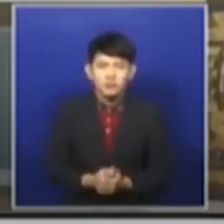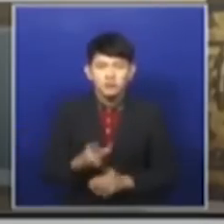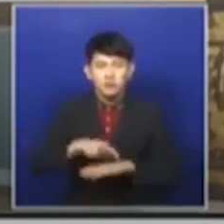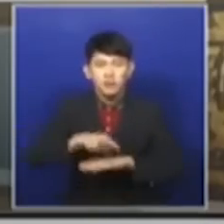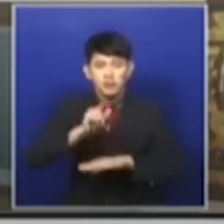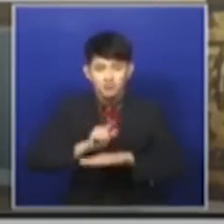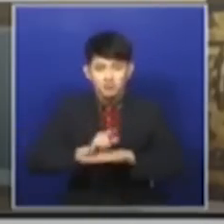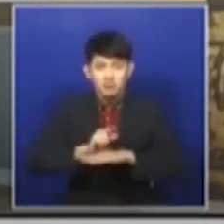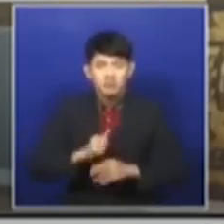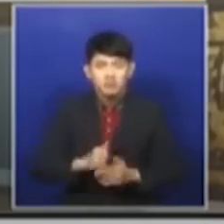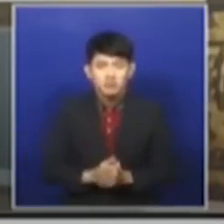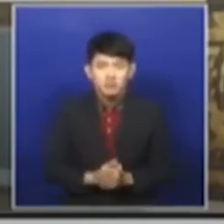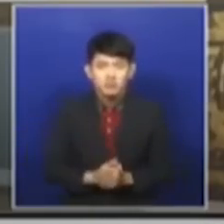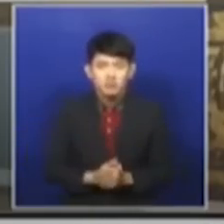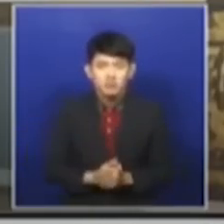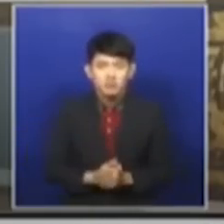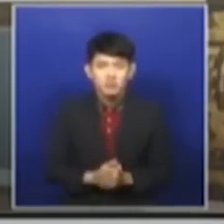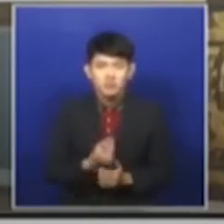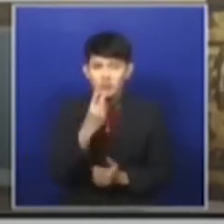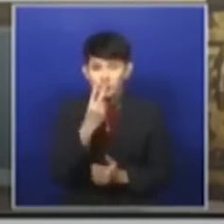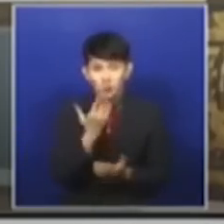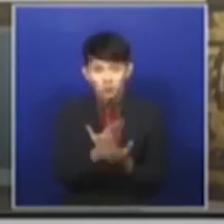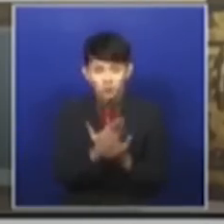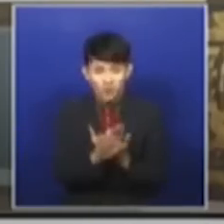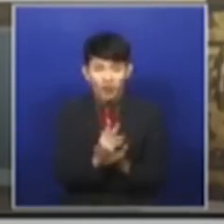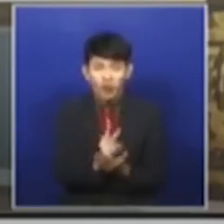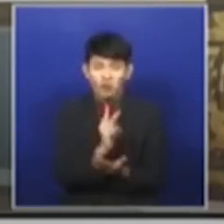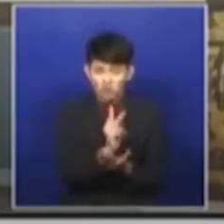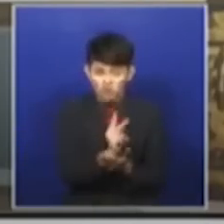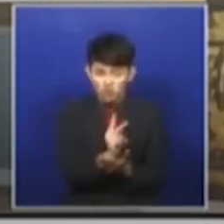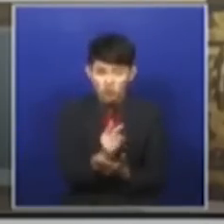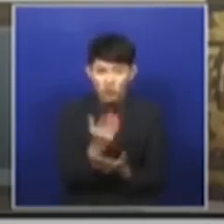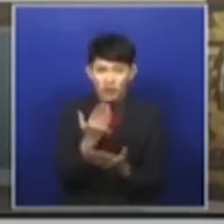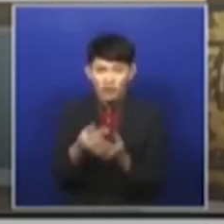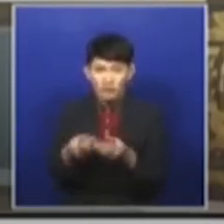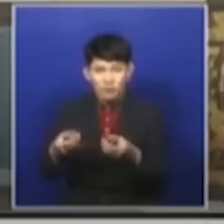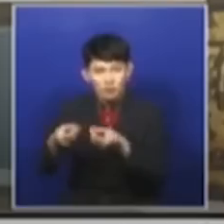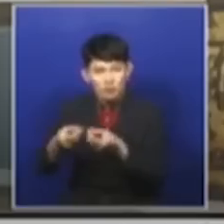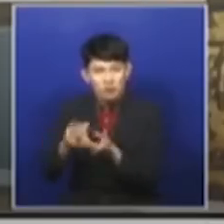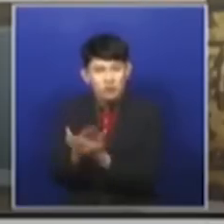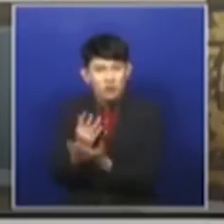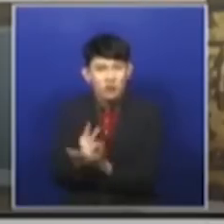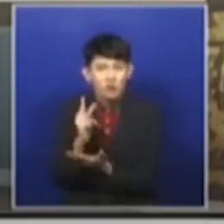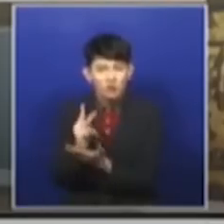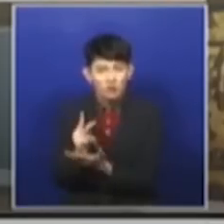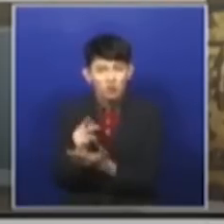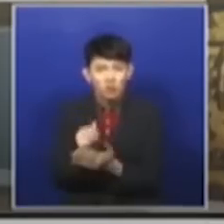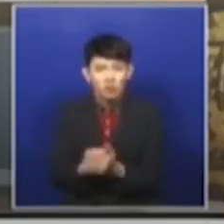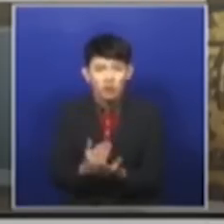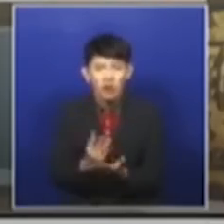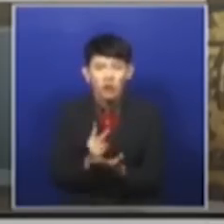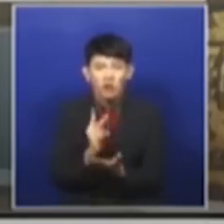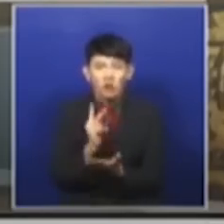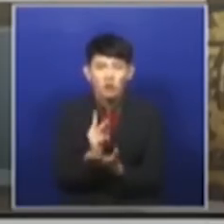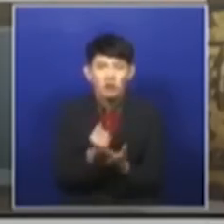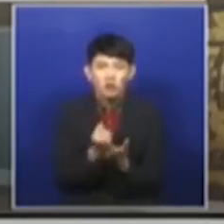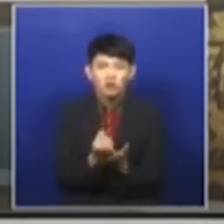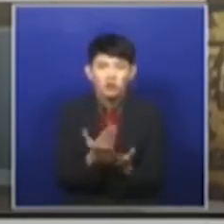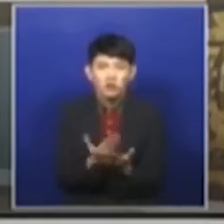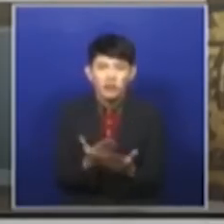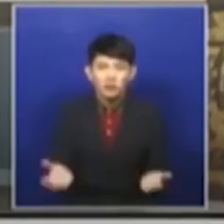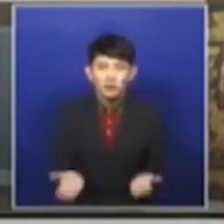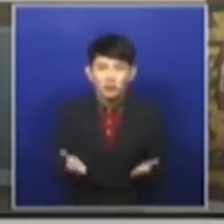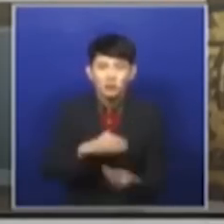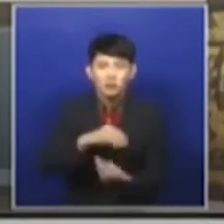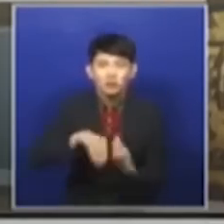ท่านประธานครับฝั่งหนึ่งเป็นเงินกู้อีกฝั่งเป็นหุ้นกู้เป็นการกู้เพื่อเสริมสภาพคล่องในช่วงวิกฤตเศร